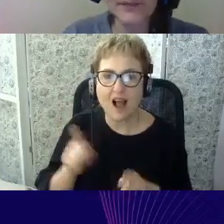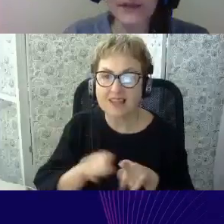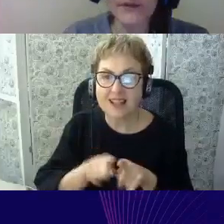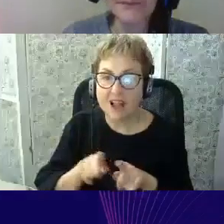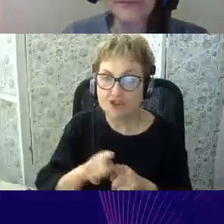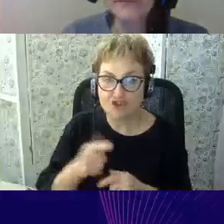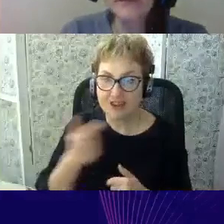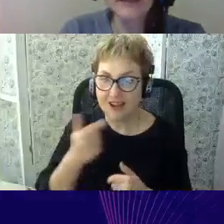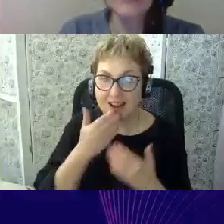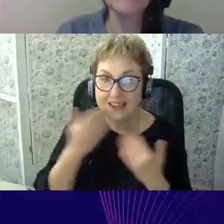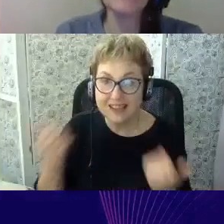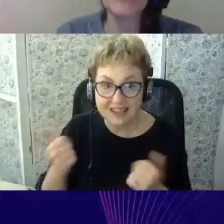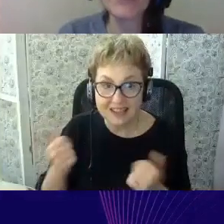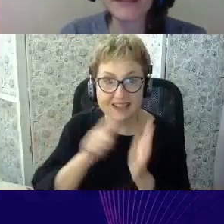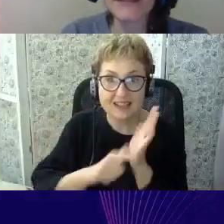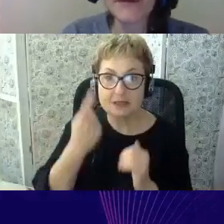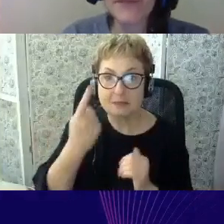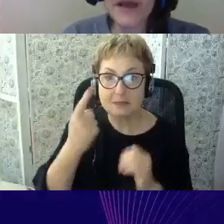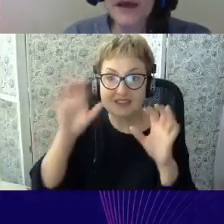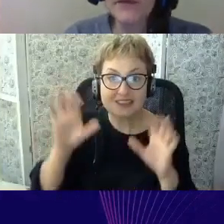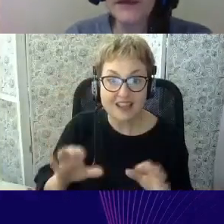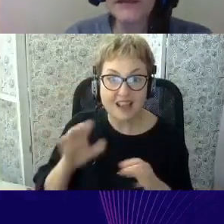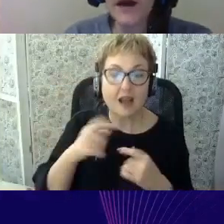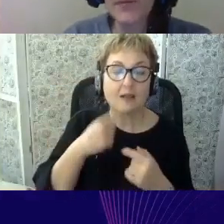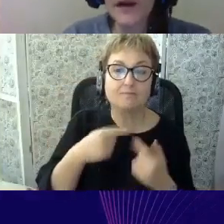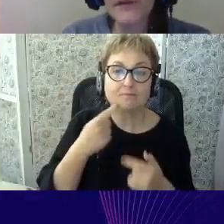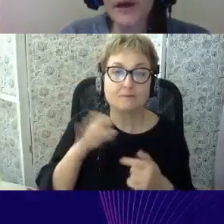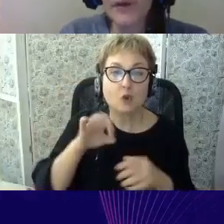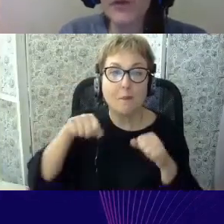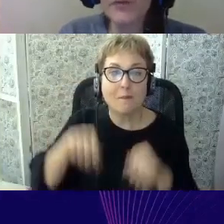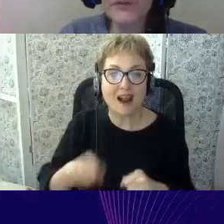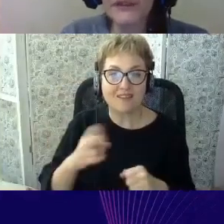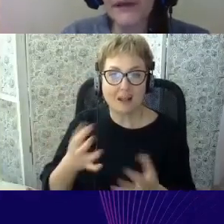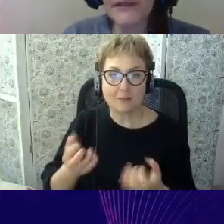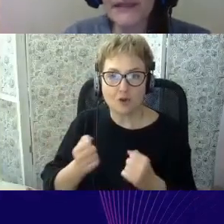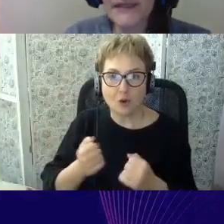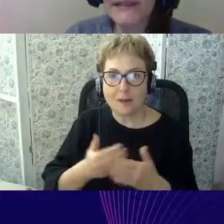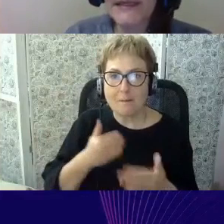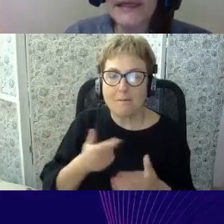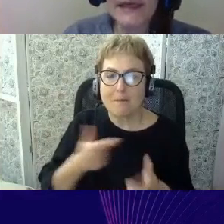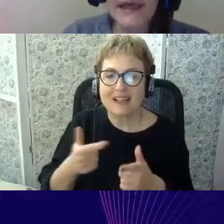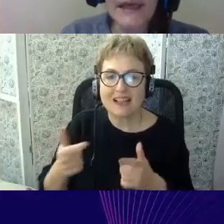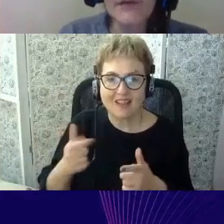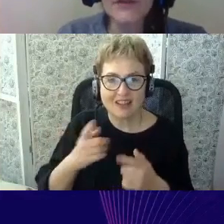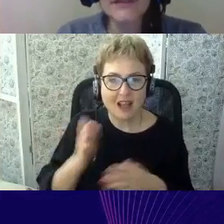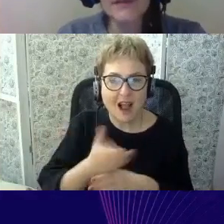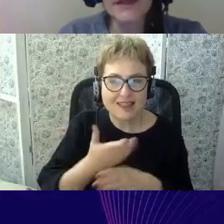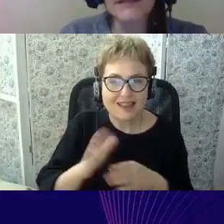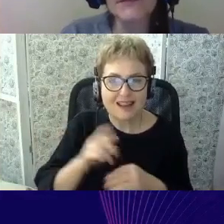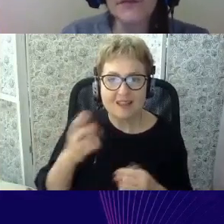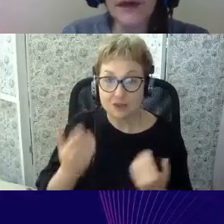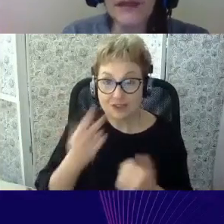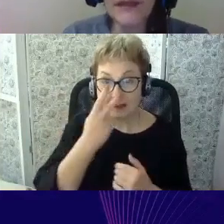гарантии нет. 71-я статья говорит о праве на прием на подготовительное отделение. И вот